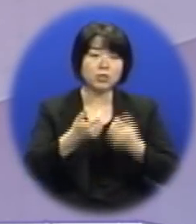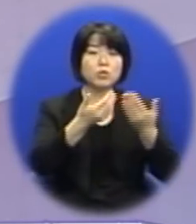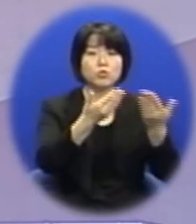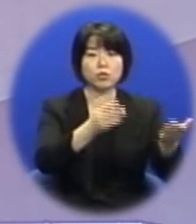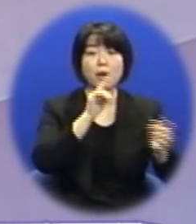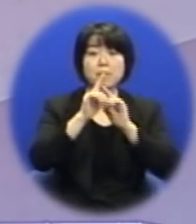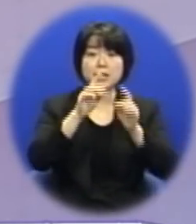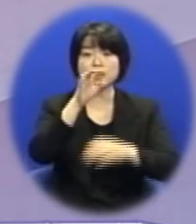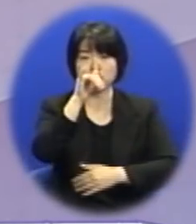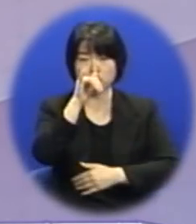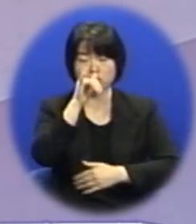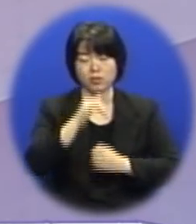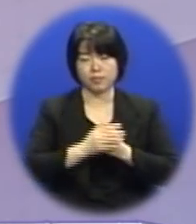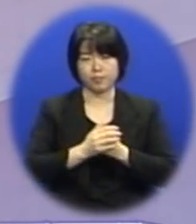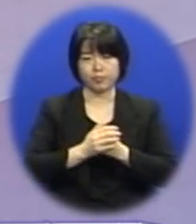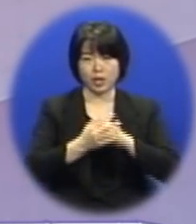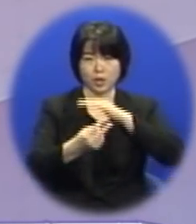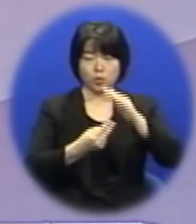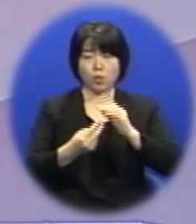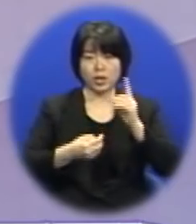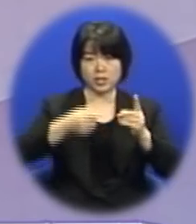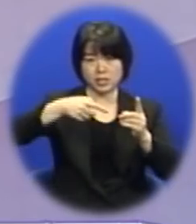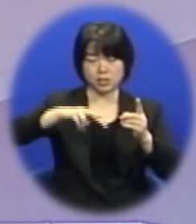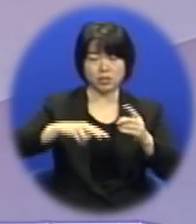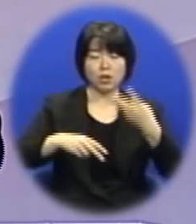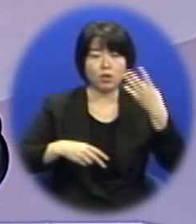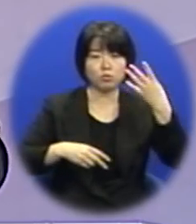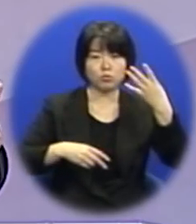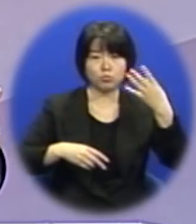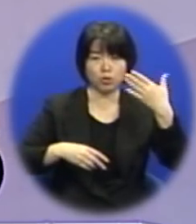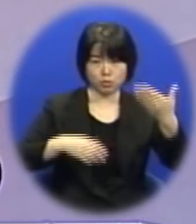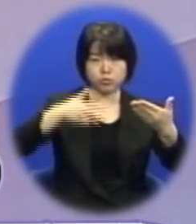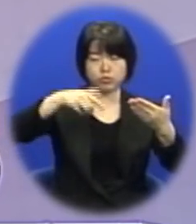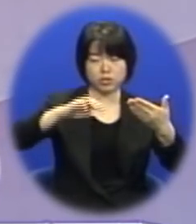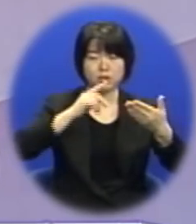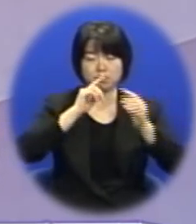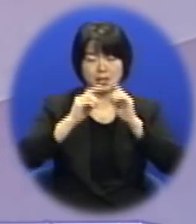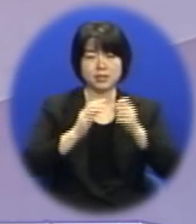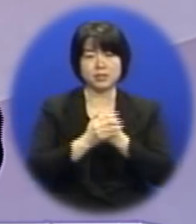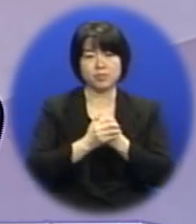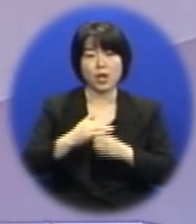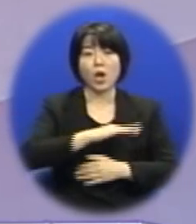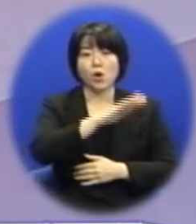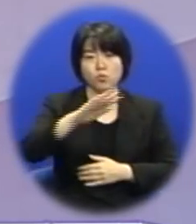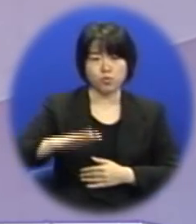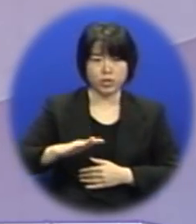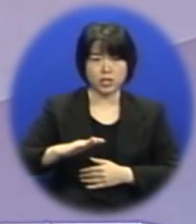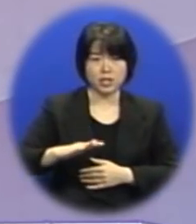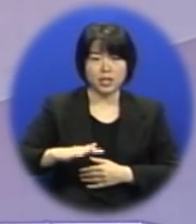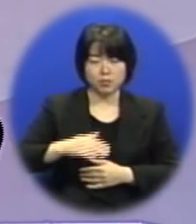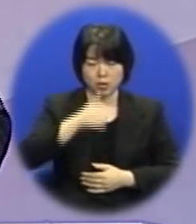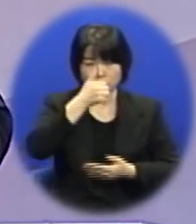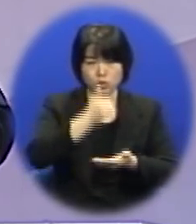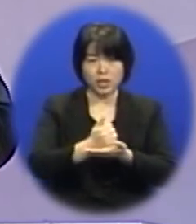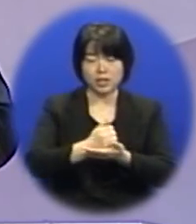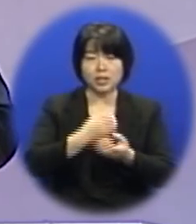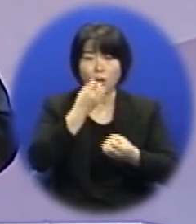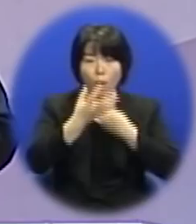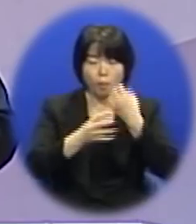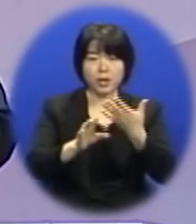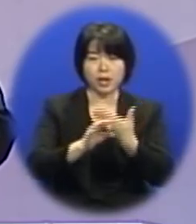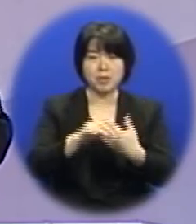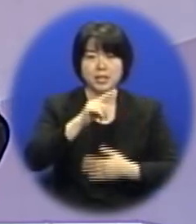하셨습니다. 요한일서 1장 9절 말씀입니다. 만일 우리가 우리 죄를 자백하면 그는 미쁘시고 의로우사 우리